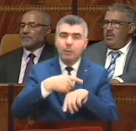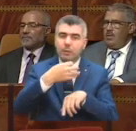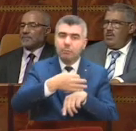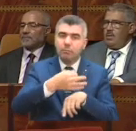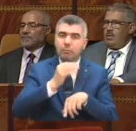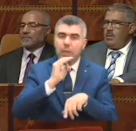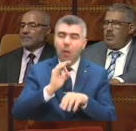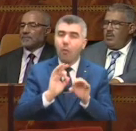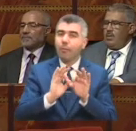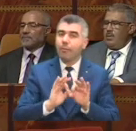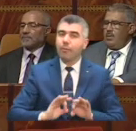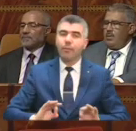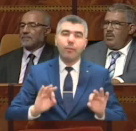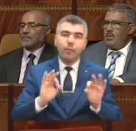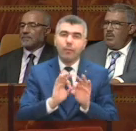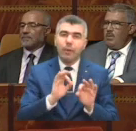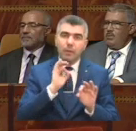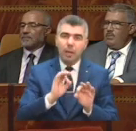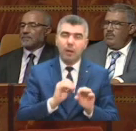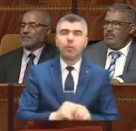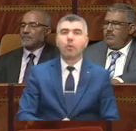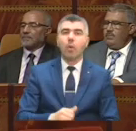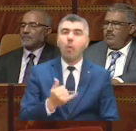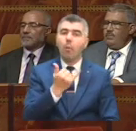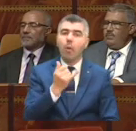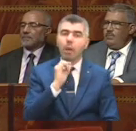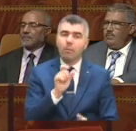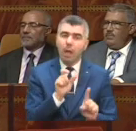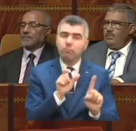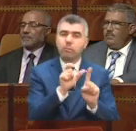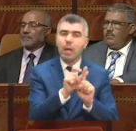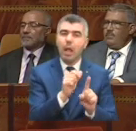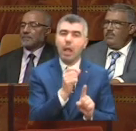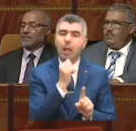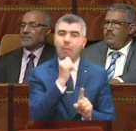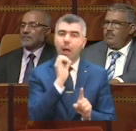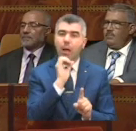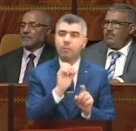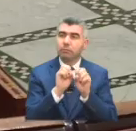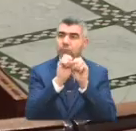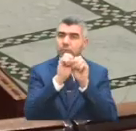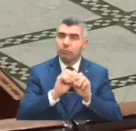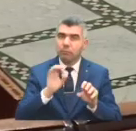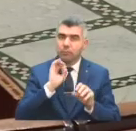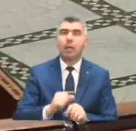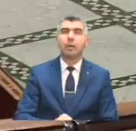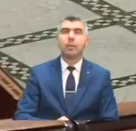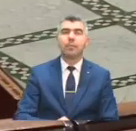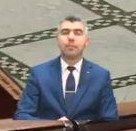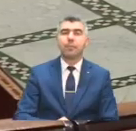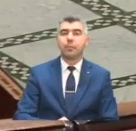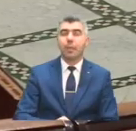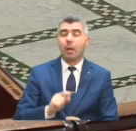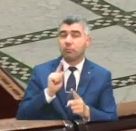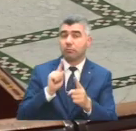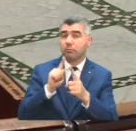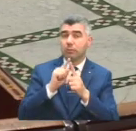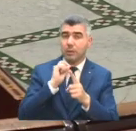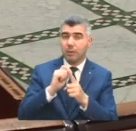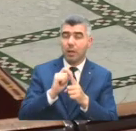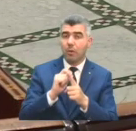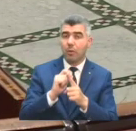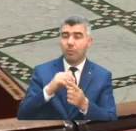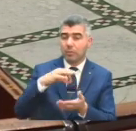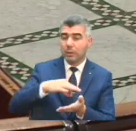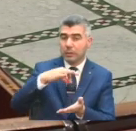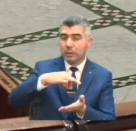الترابية والمحافظة على الموارد الطبيعية، وهذا الشيء عبر طريق ديال التركيز على النجاعة المياه السقي